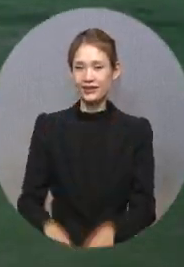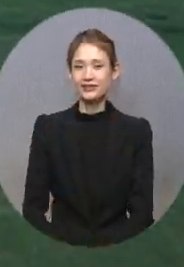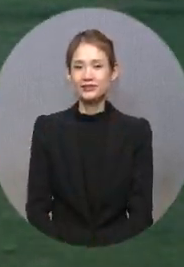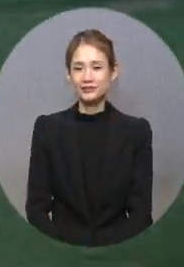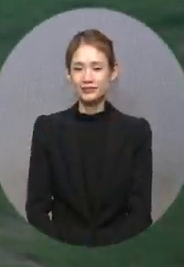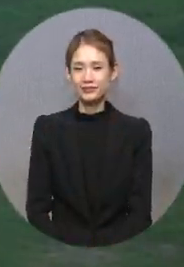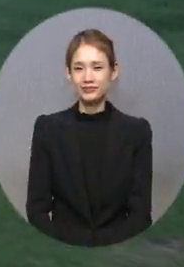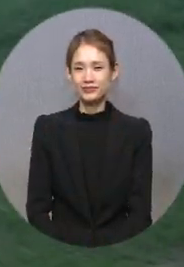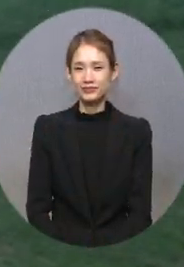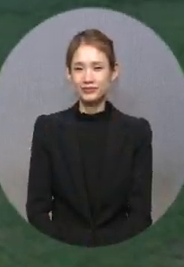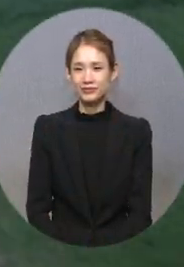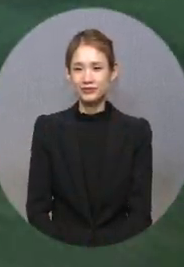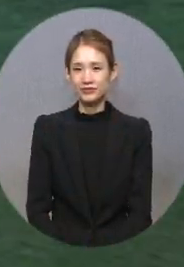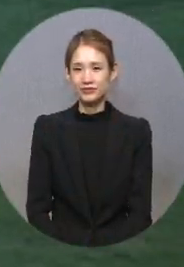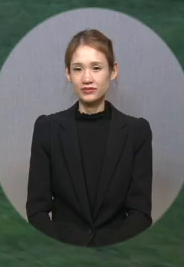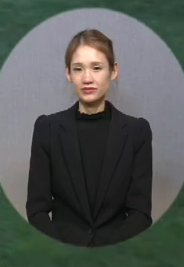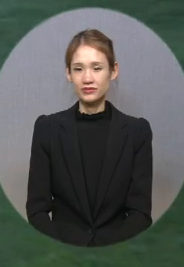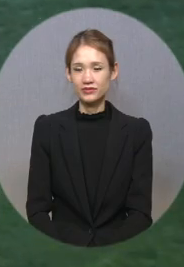벙커. 하나.